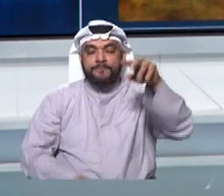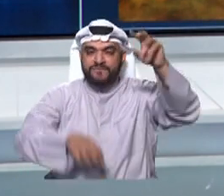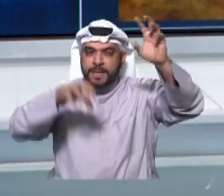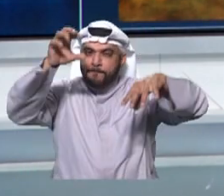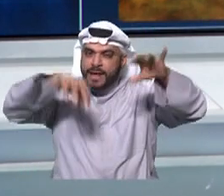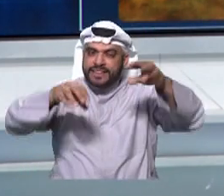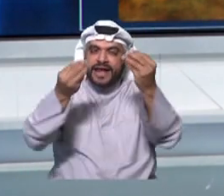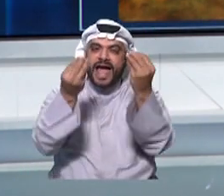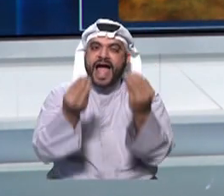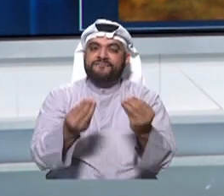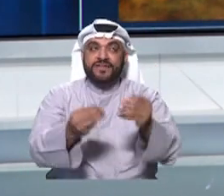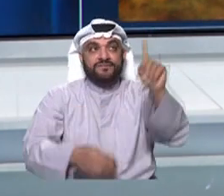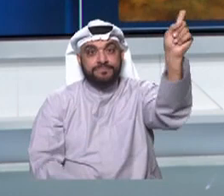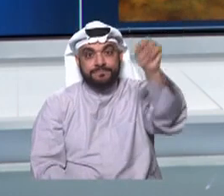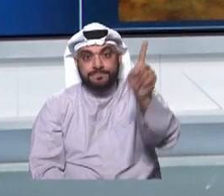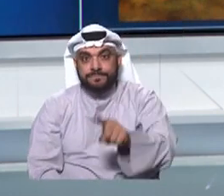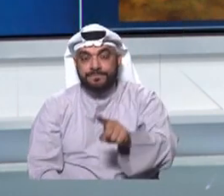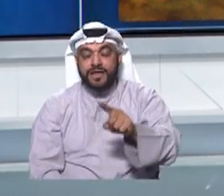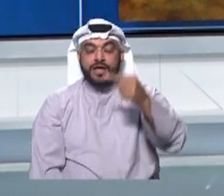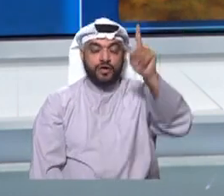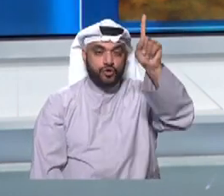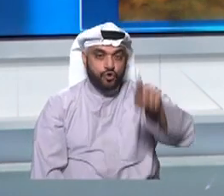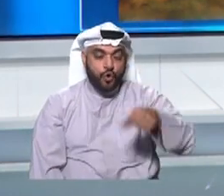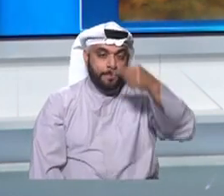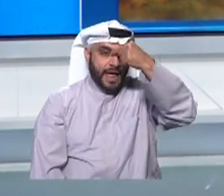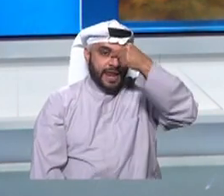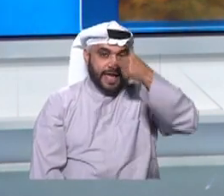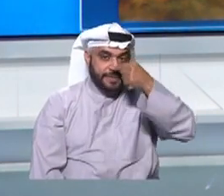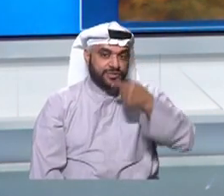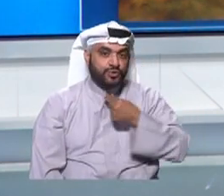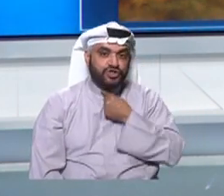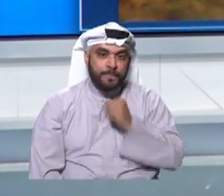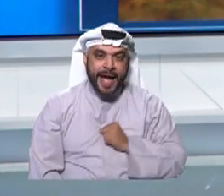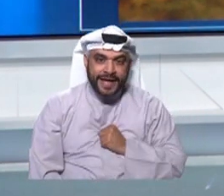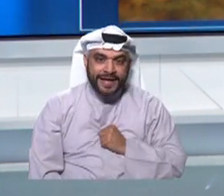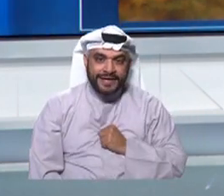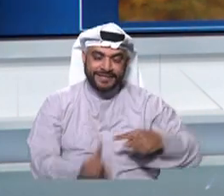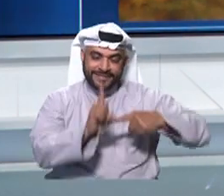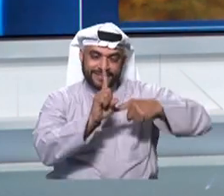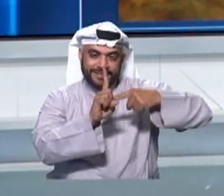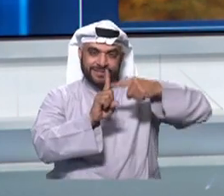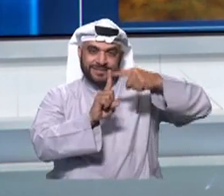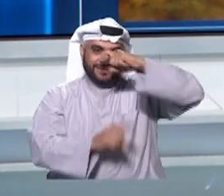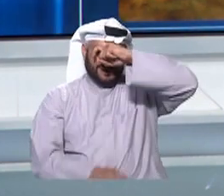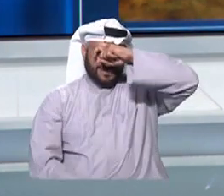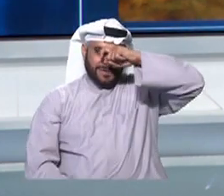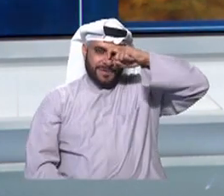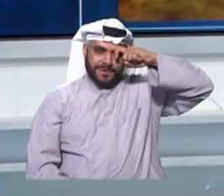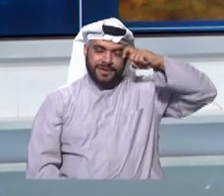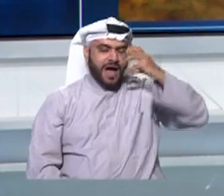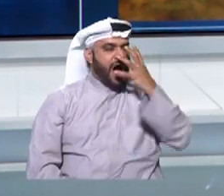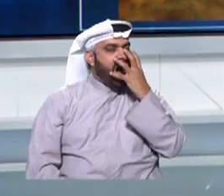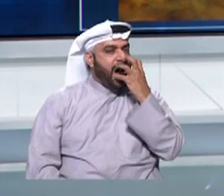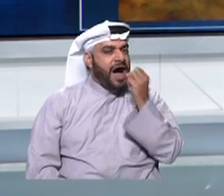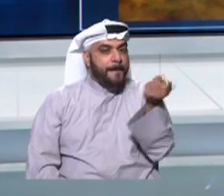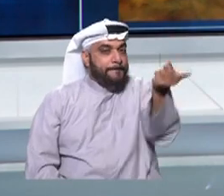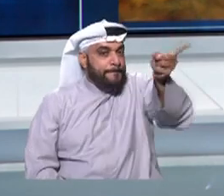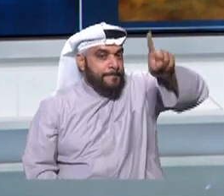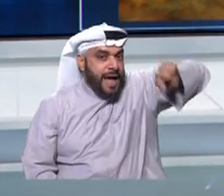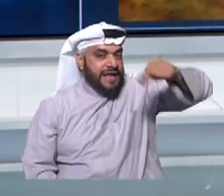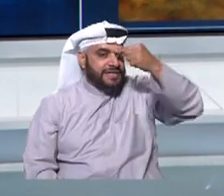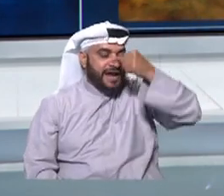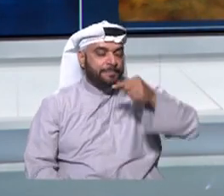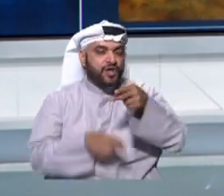على بعض المناطق يومي الخميس والجمعة. درجات الحرارة باكر الخميس إن شاء الله راح تكون في